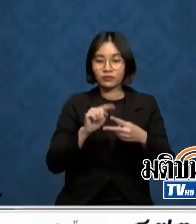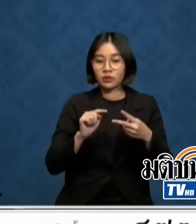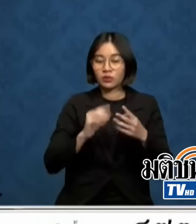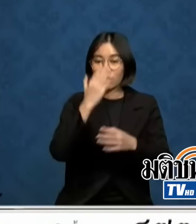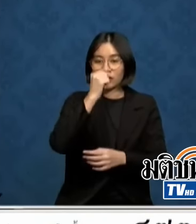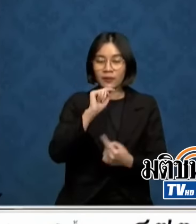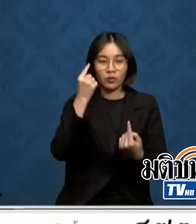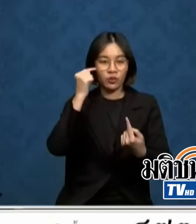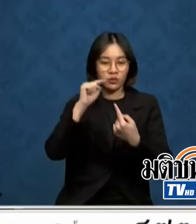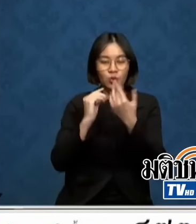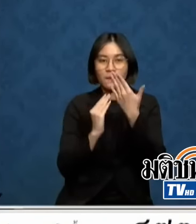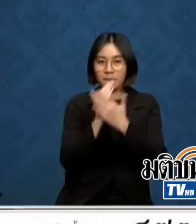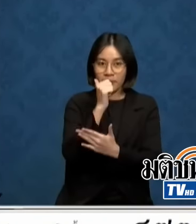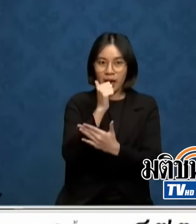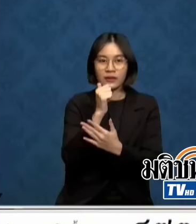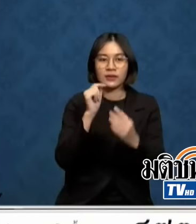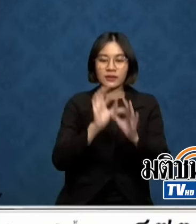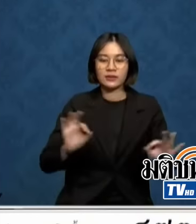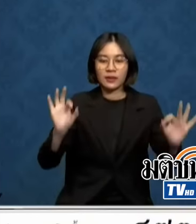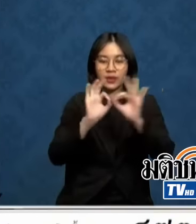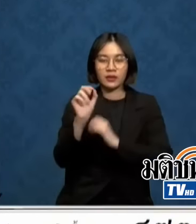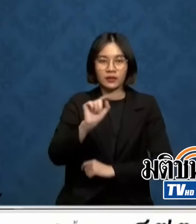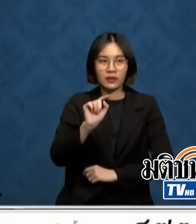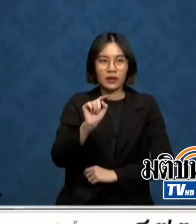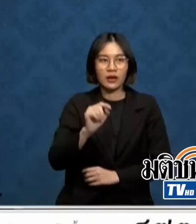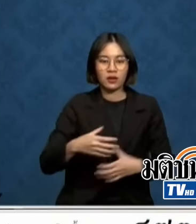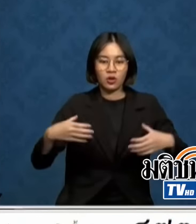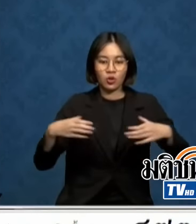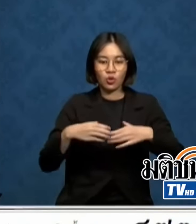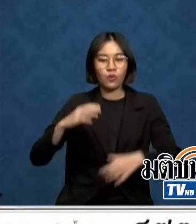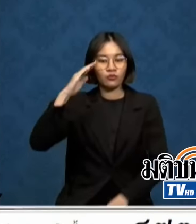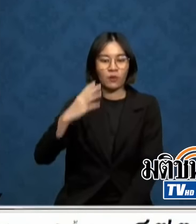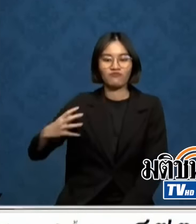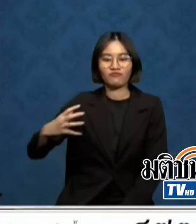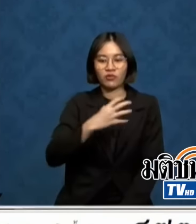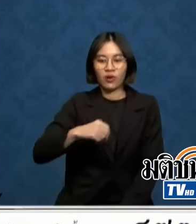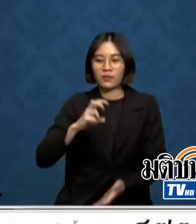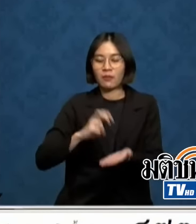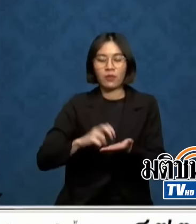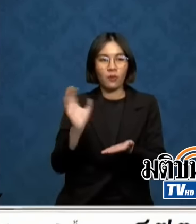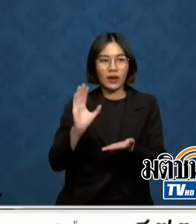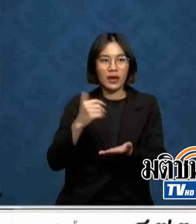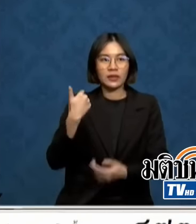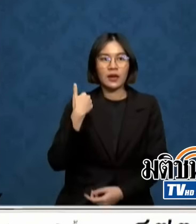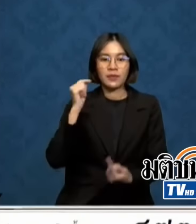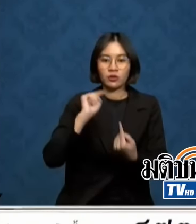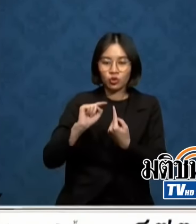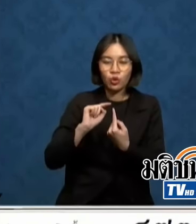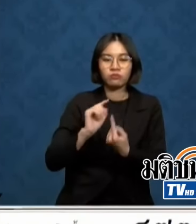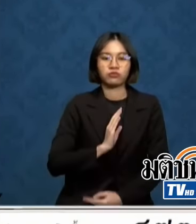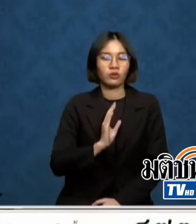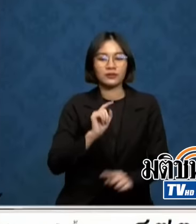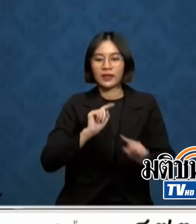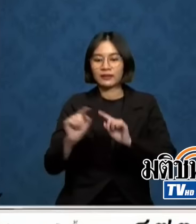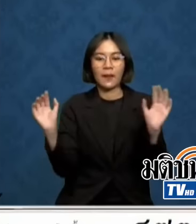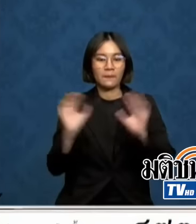นี้ก็เพื่อบรรลุวัตถุประสงค์ที่สำคัญคือคณะรัฐประหารจะไม่ถูกรับรองให้มีความชอบธรรม